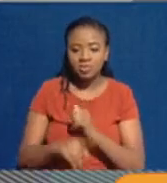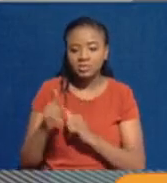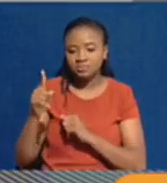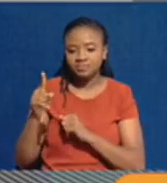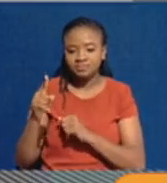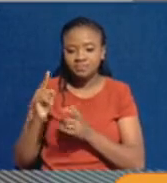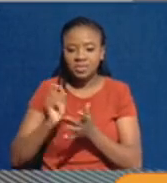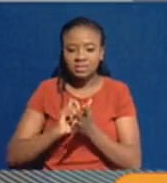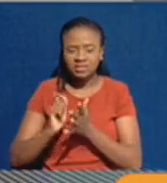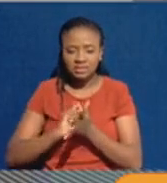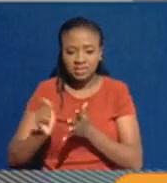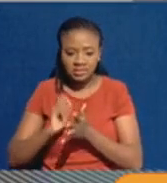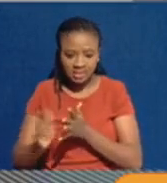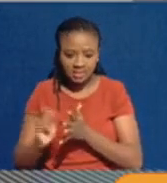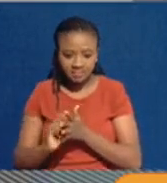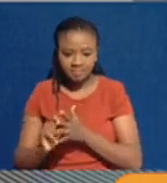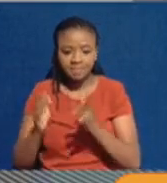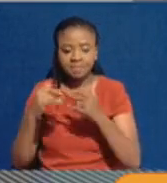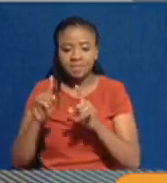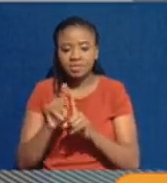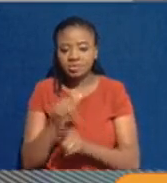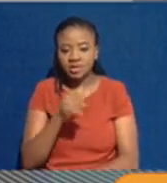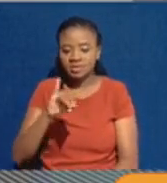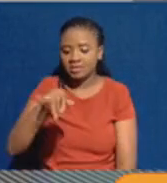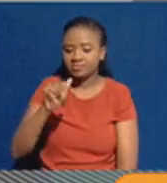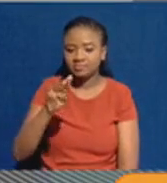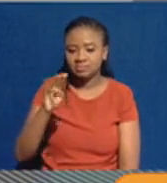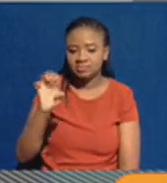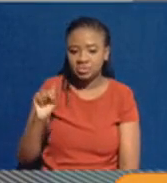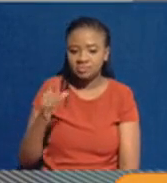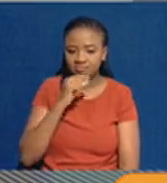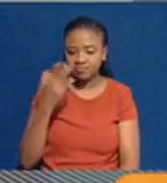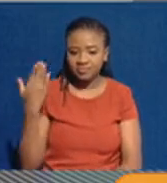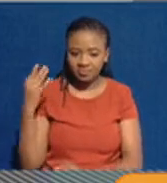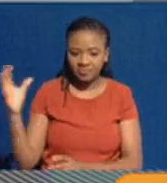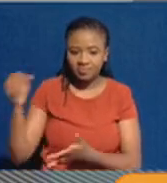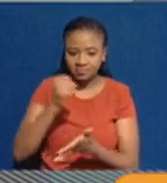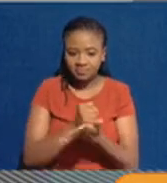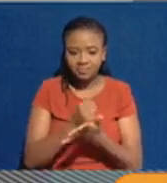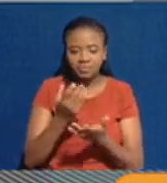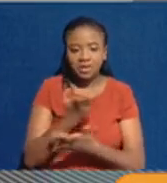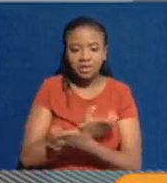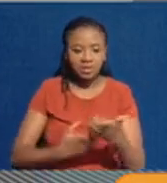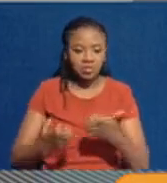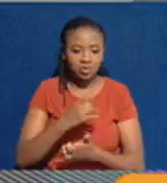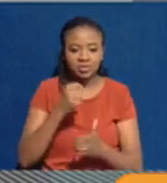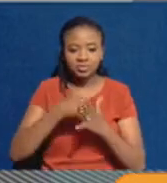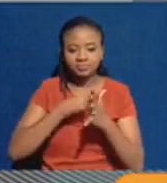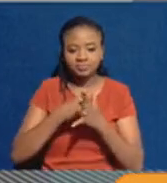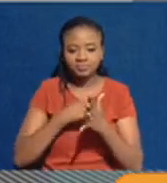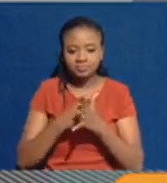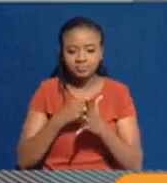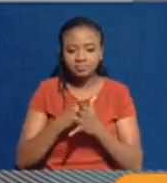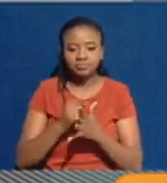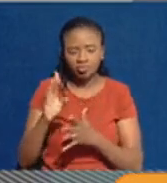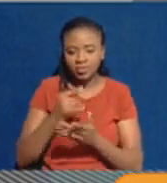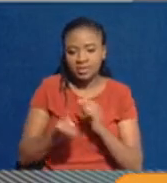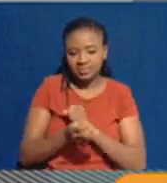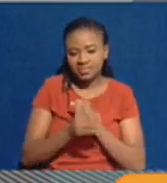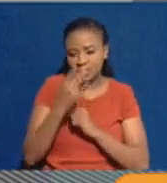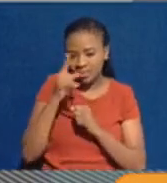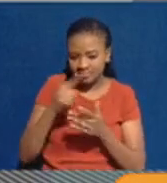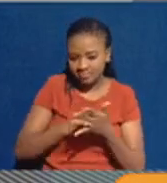mazingira, kabla ya mwenzake James Muhati, aliyeteuliwa katika kitengo cha uchumi, kutetea uteuzi wake. Muhati